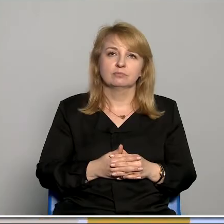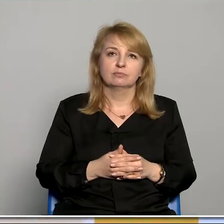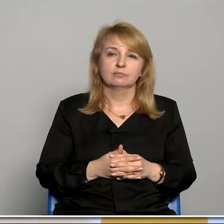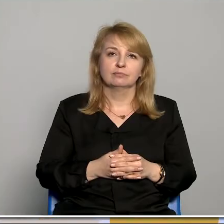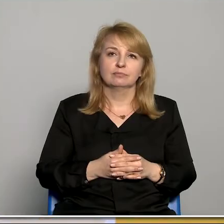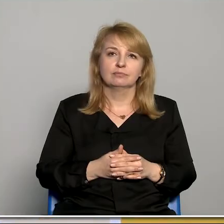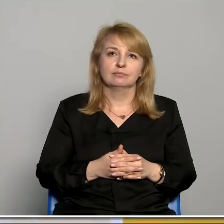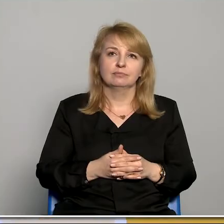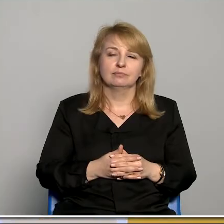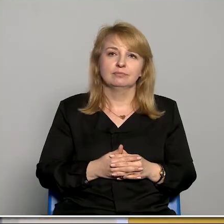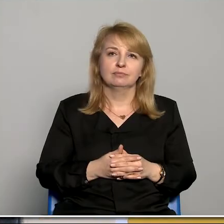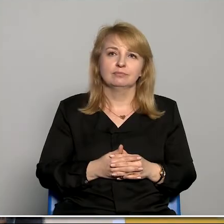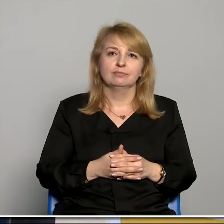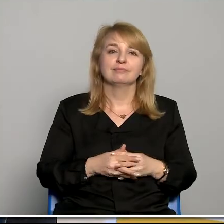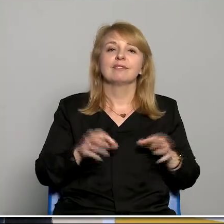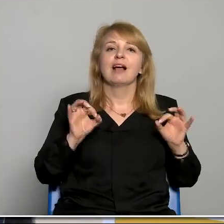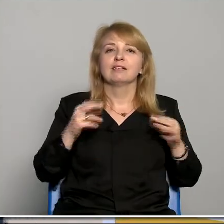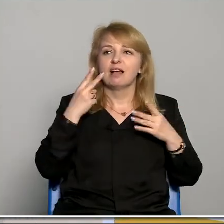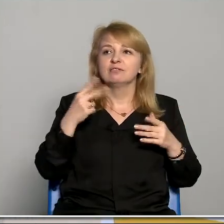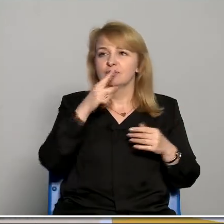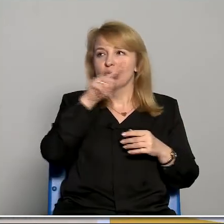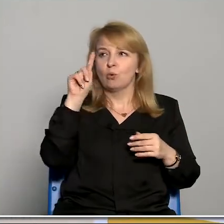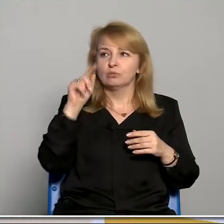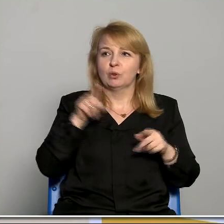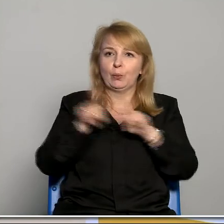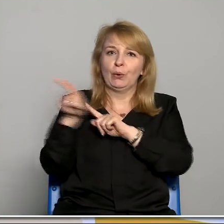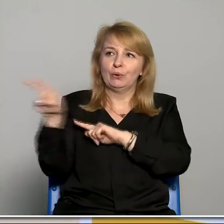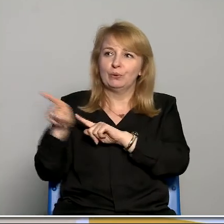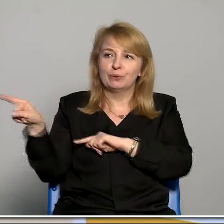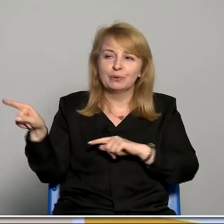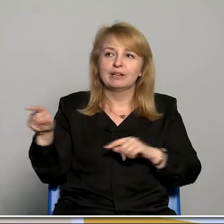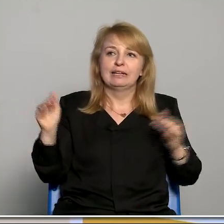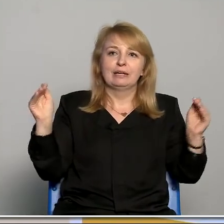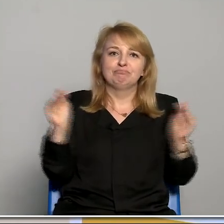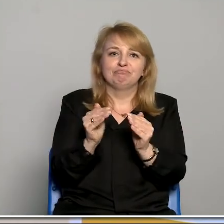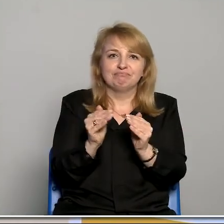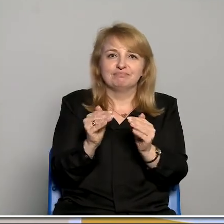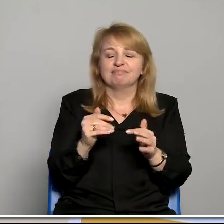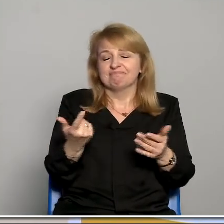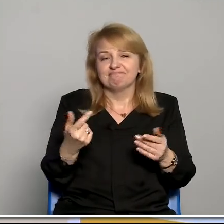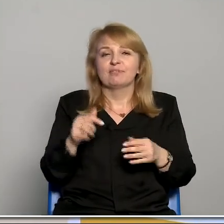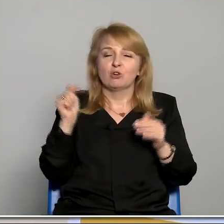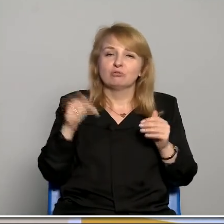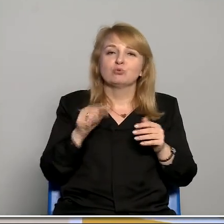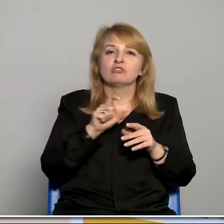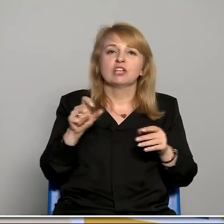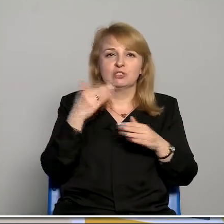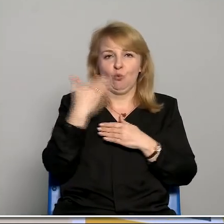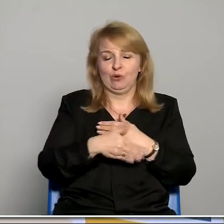Z frekwencji wnioskuję, że czas kończyć rzeczywiście, ponieważ wszyscy ci, którzy